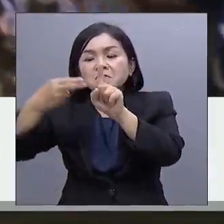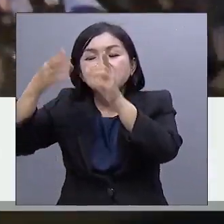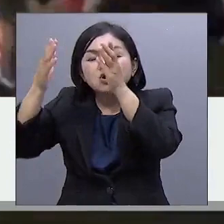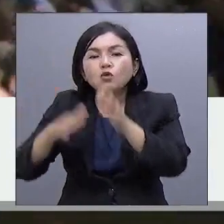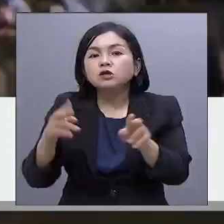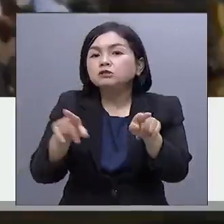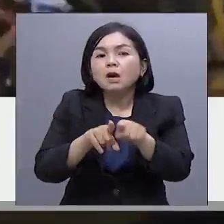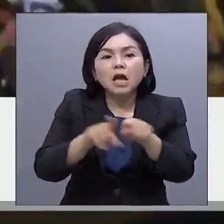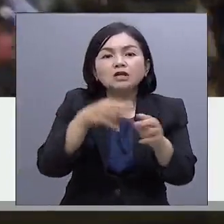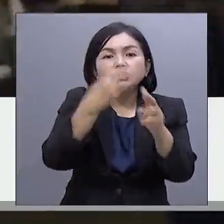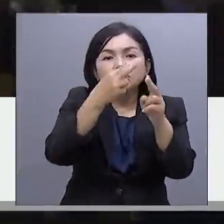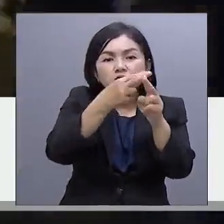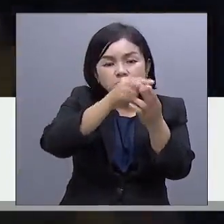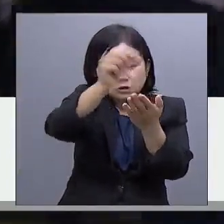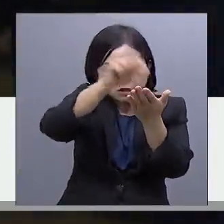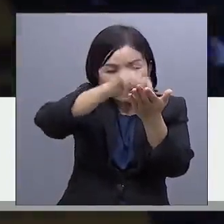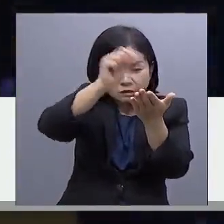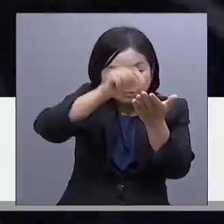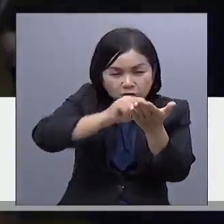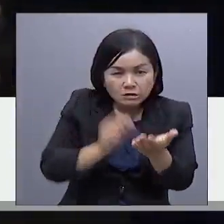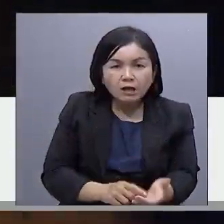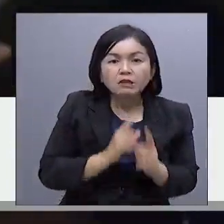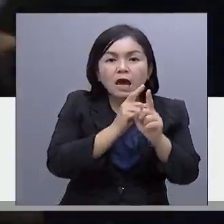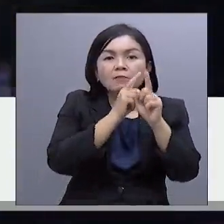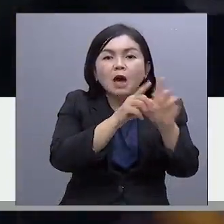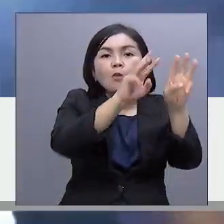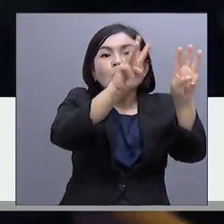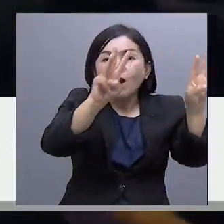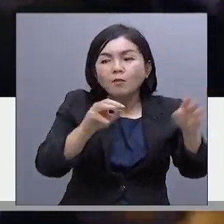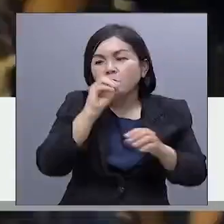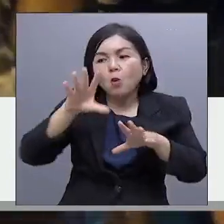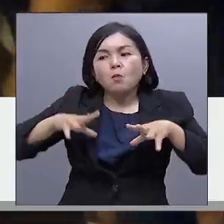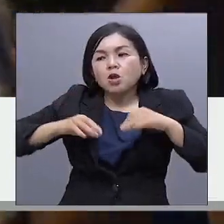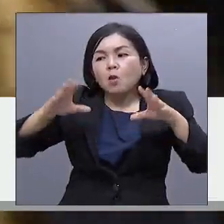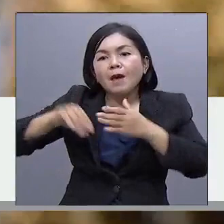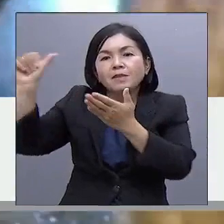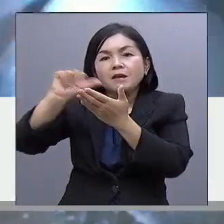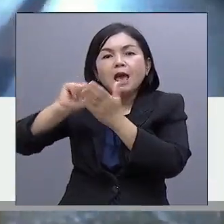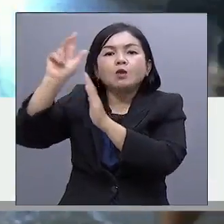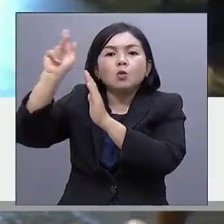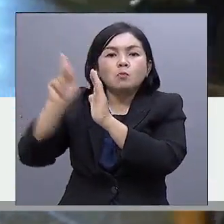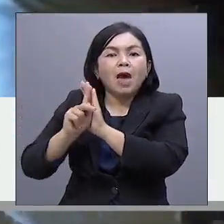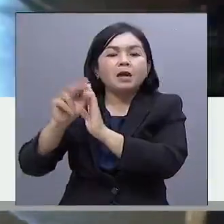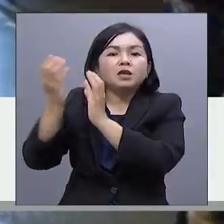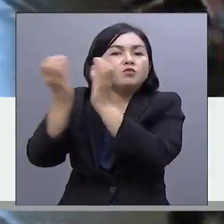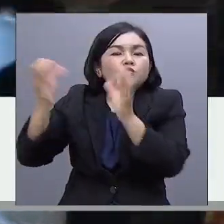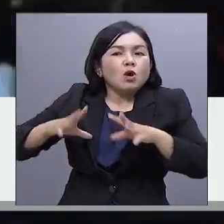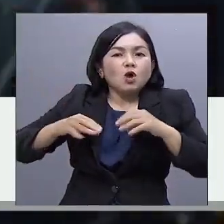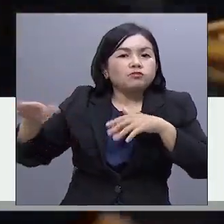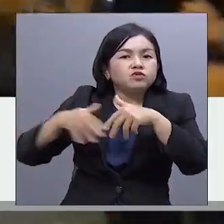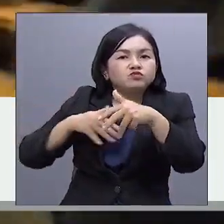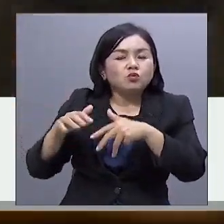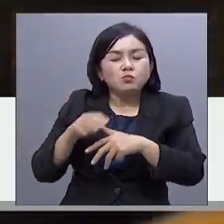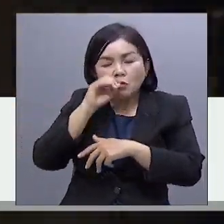รณรงค์ผ่านระบบออนไลน์เรียกร้องให้รัฐบาลยุติการปฏิรูประบบตุลาการซึ่งในจำนวนนี้ก็รวมถึงกำลัง